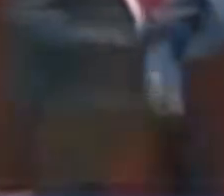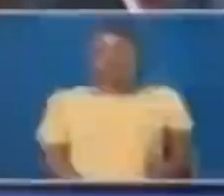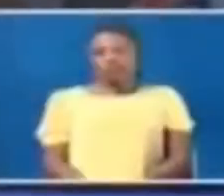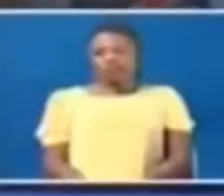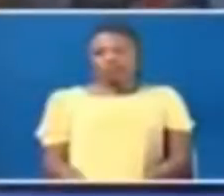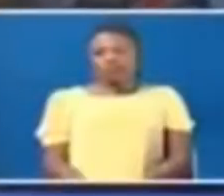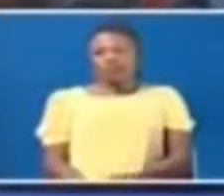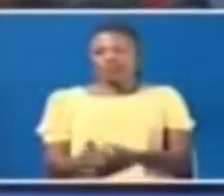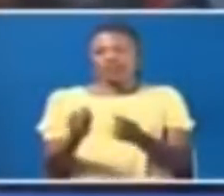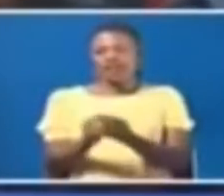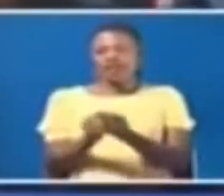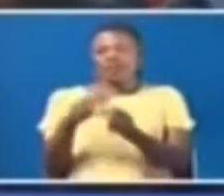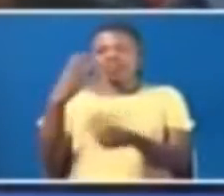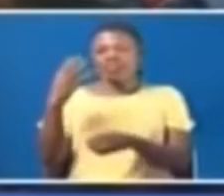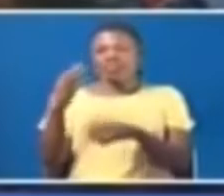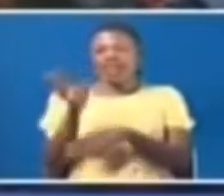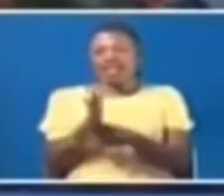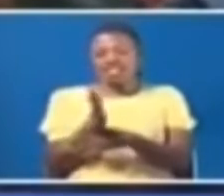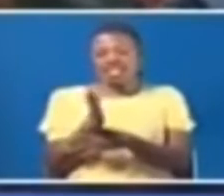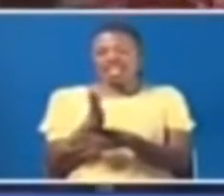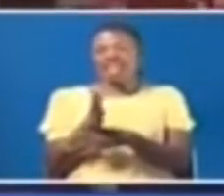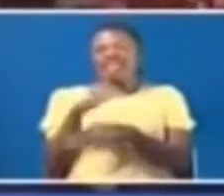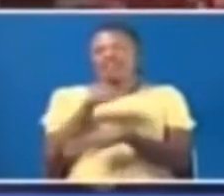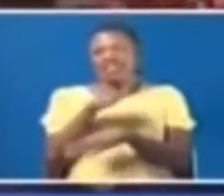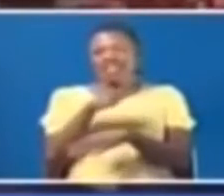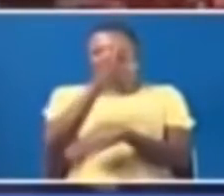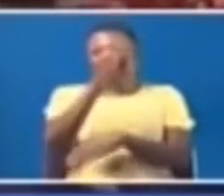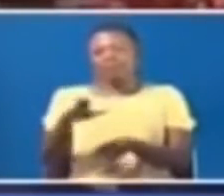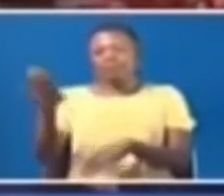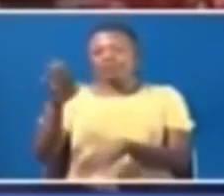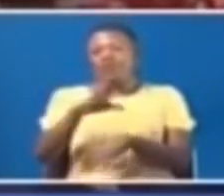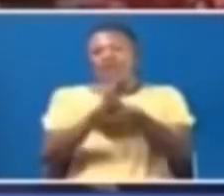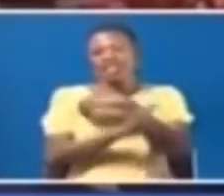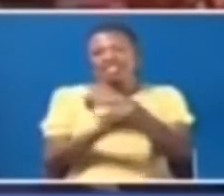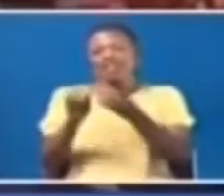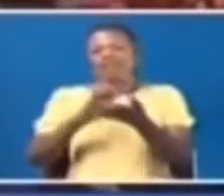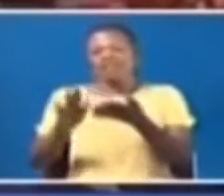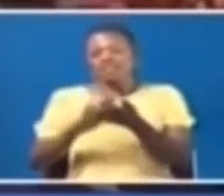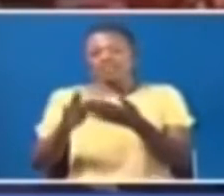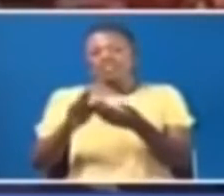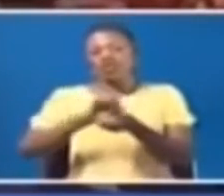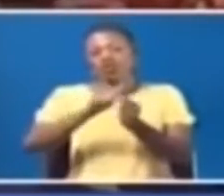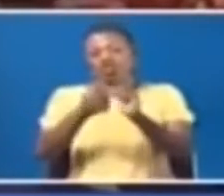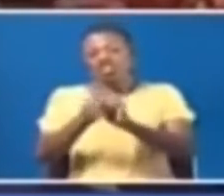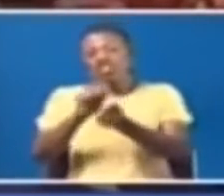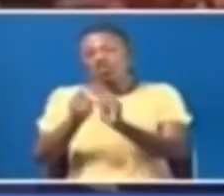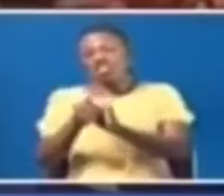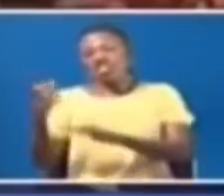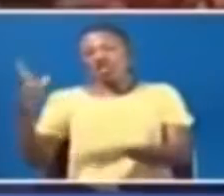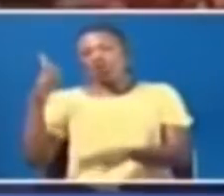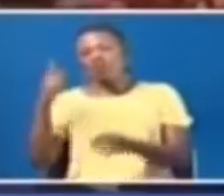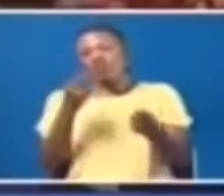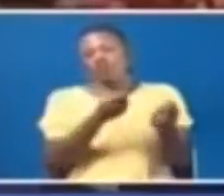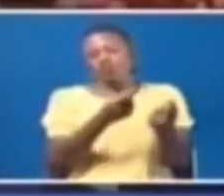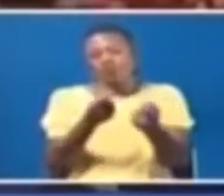Ni Jumanne la asiri na Bunge la Taifa limo mbioni kufanyia marekebisho baadhi ya sheria kadhaa ambazo